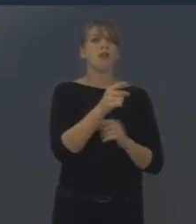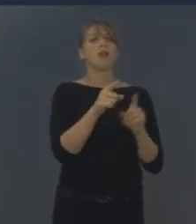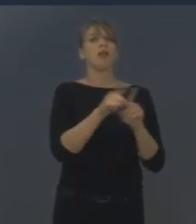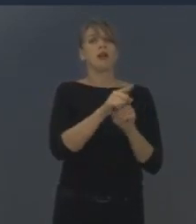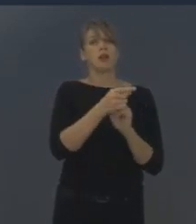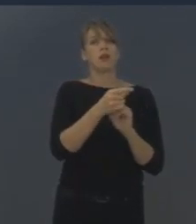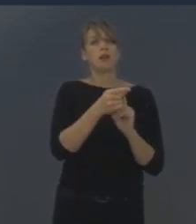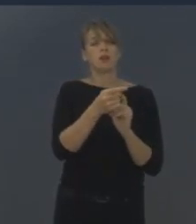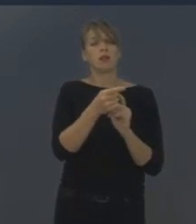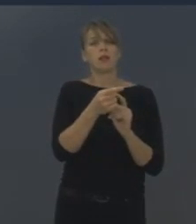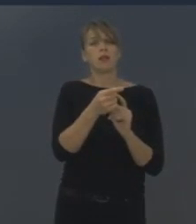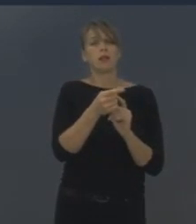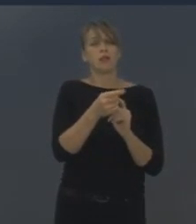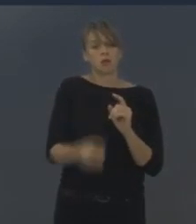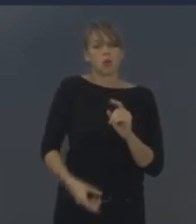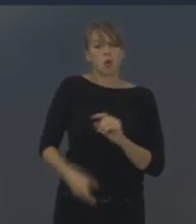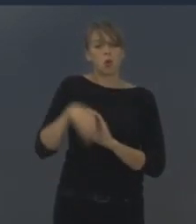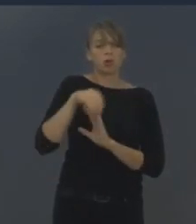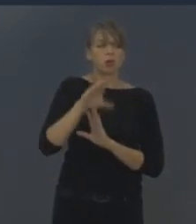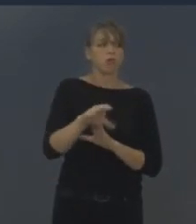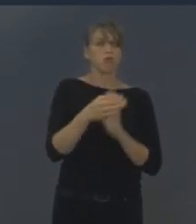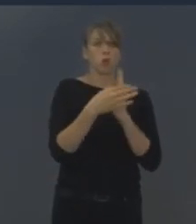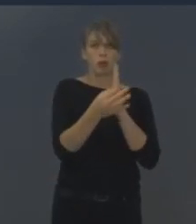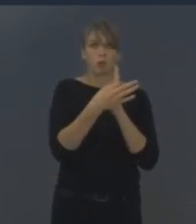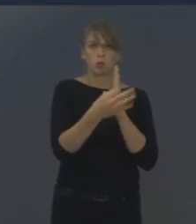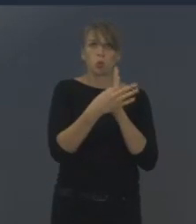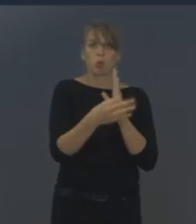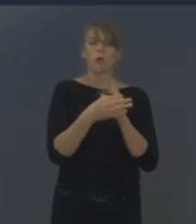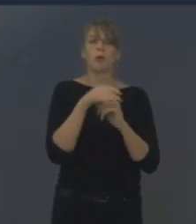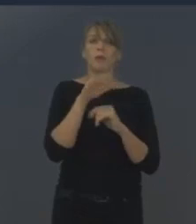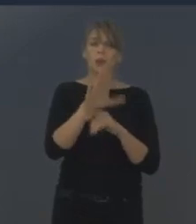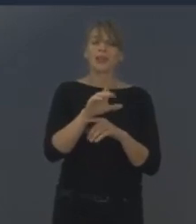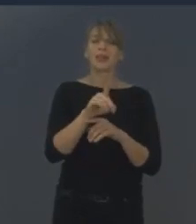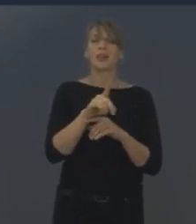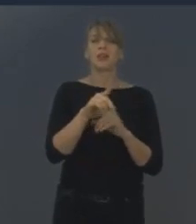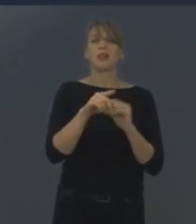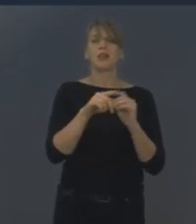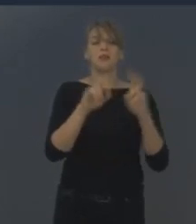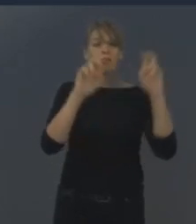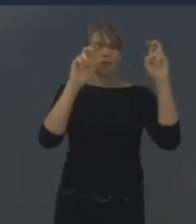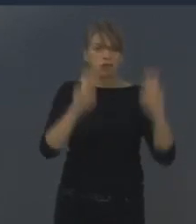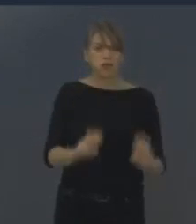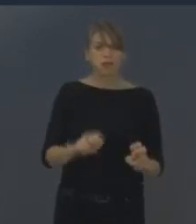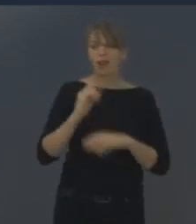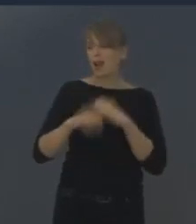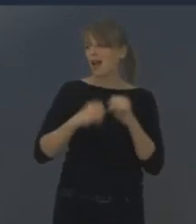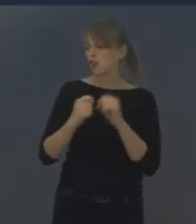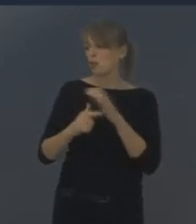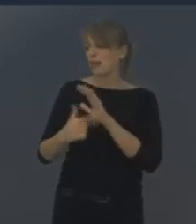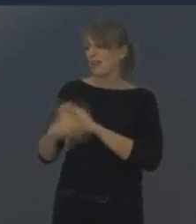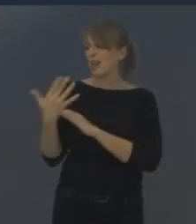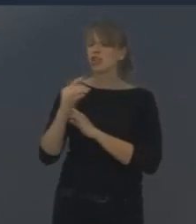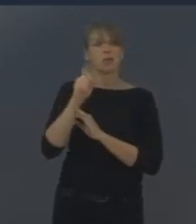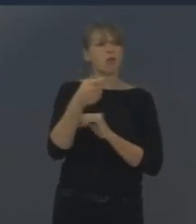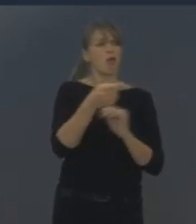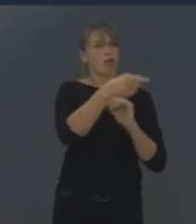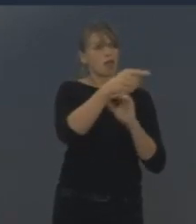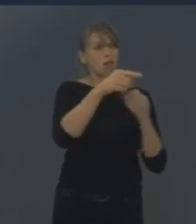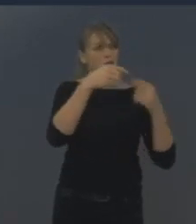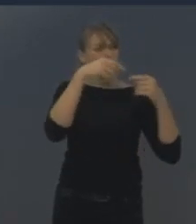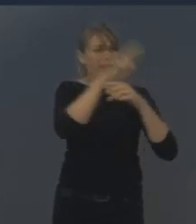statutaire, pourtant due au PNR, en baissant de manière significative depuis 2015 ces mêmes contributions. Alors imaginez